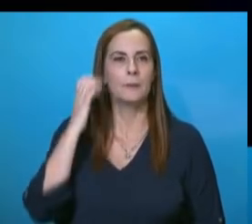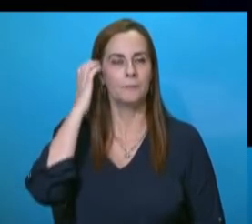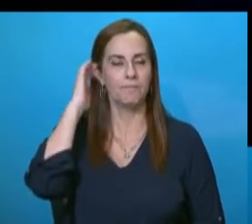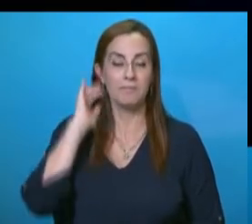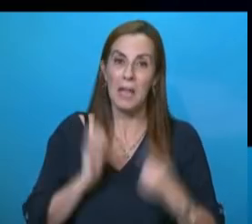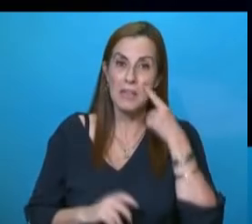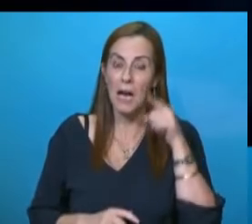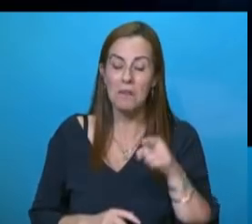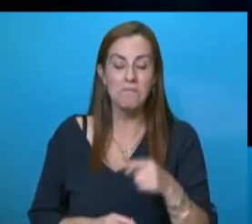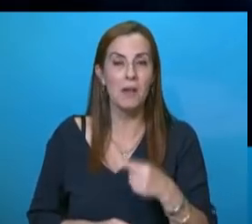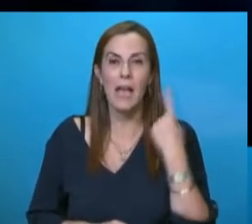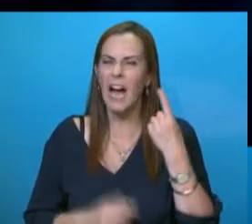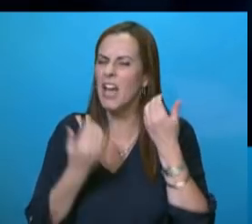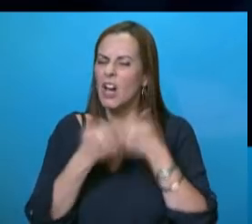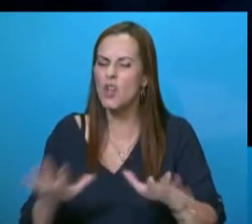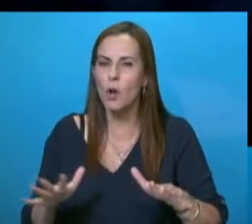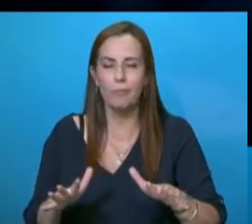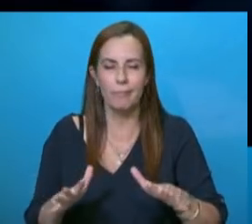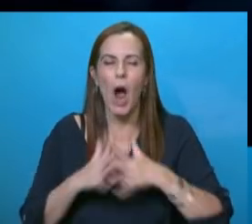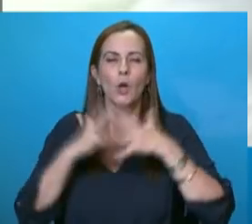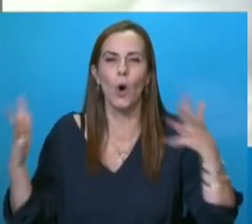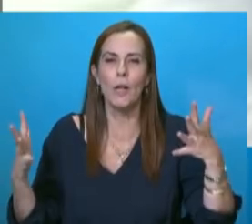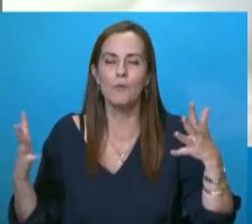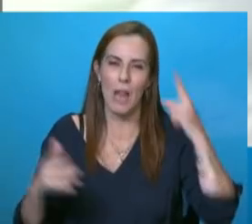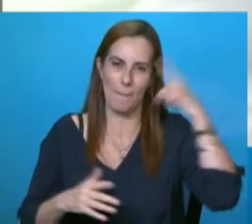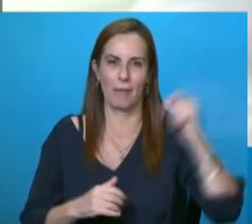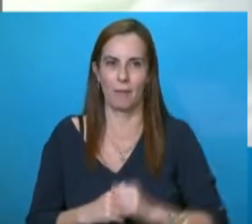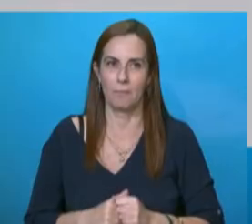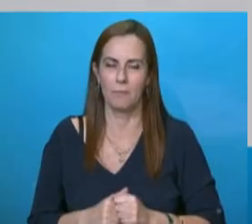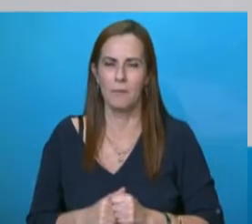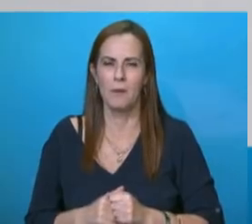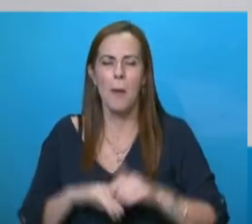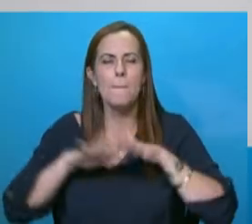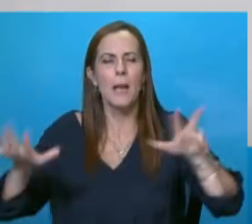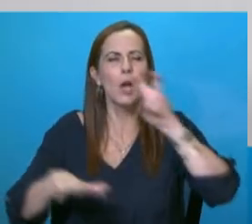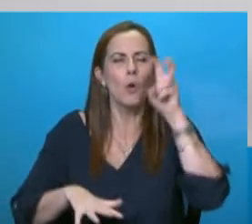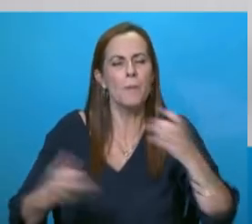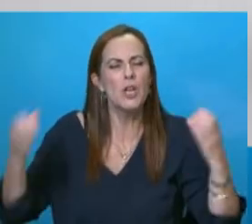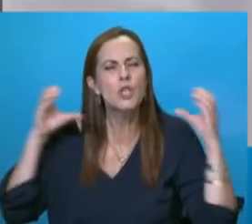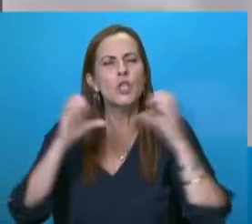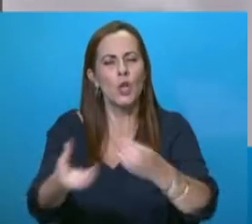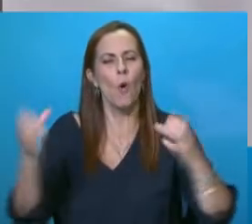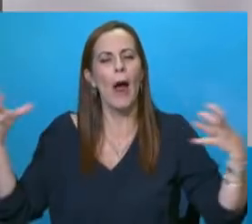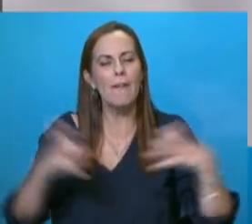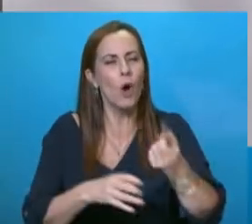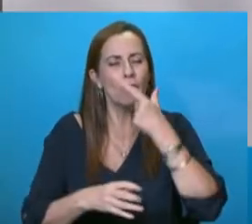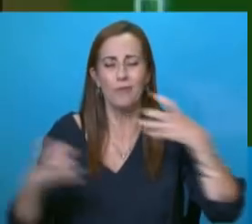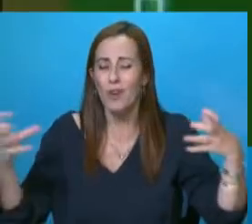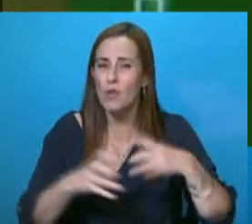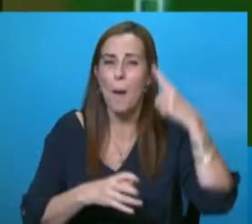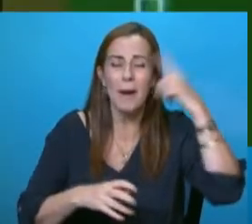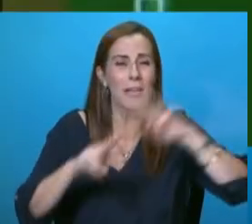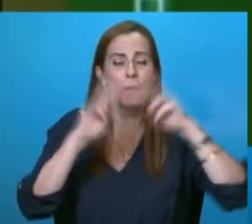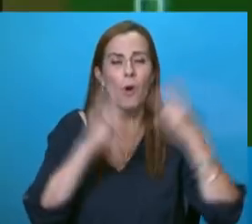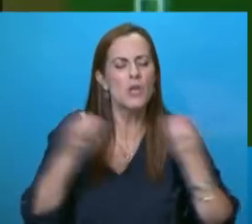נדמה שזהו אחד הכישלונות הקולוסליים של עולם המדע. מאות מיליארדי דולרים השקיעו חברות התרופות וקבוצות מדענים